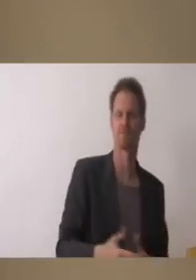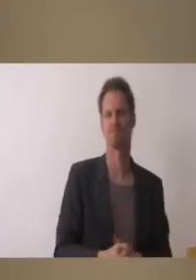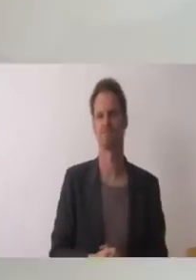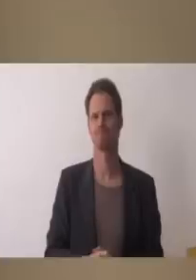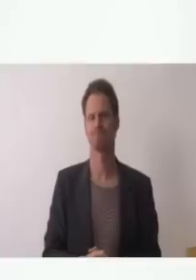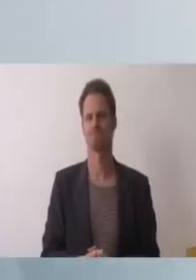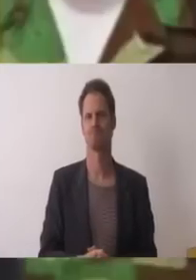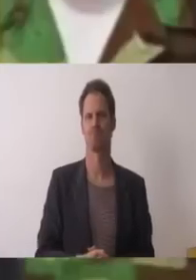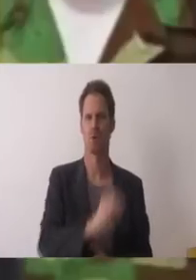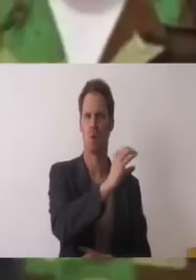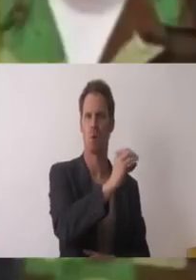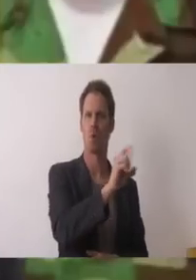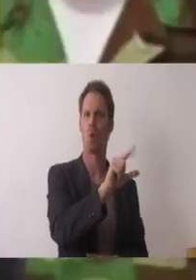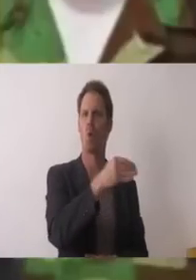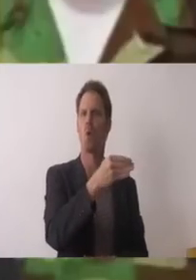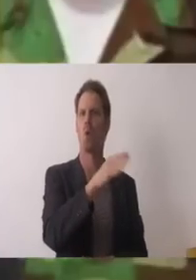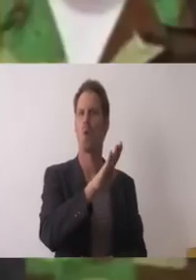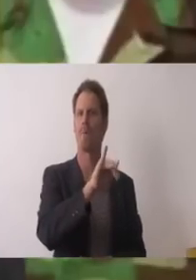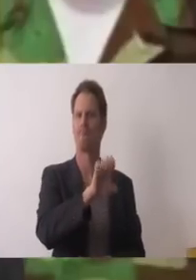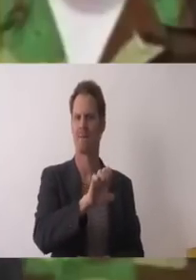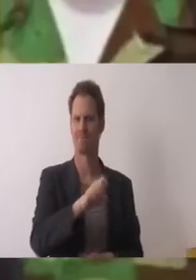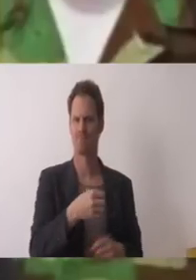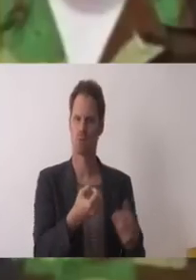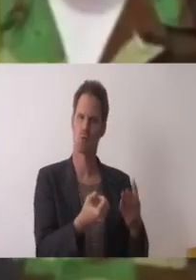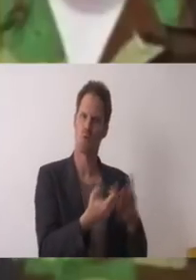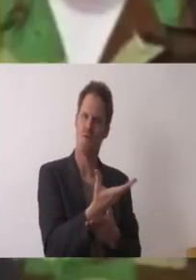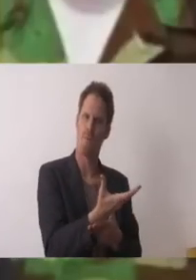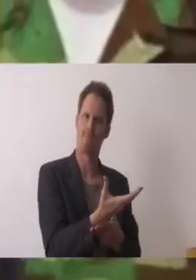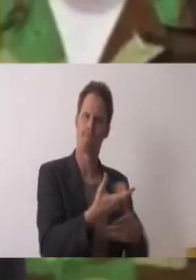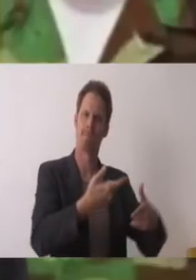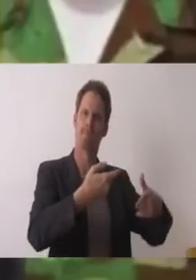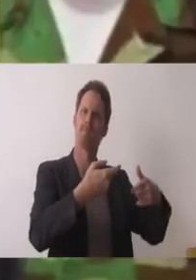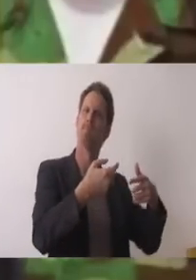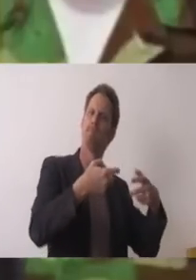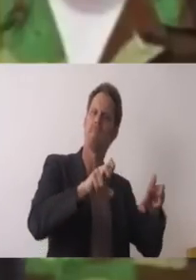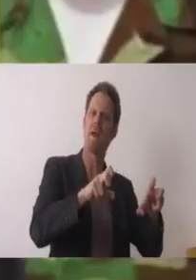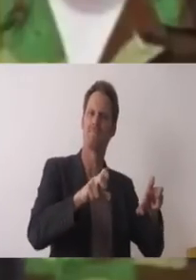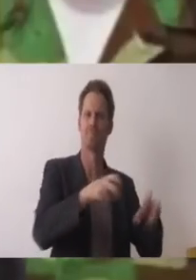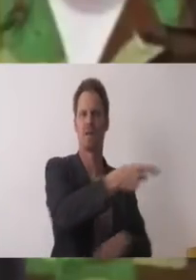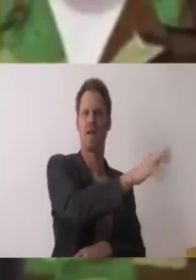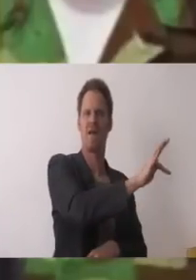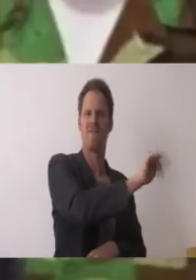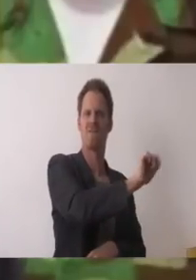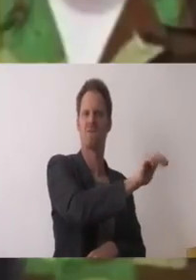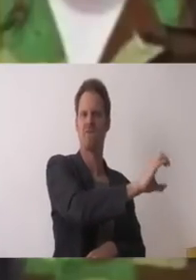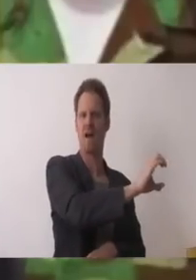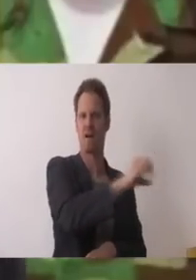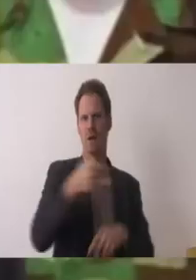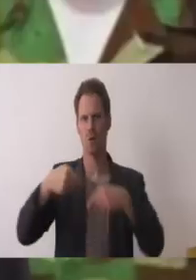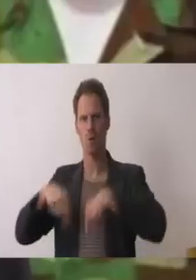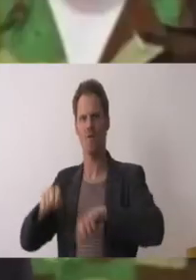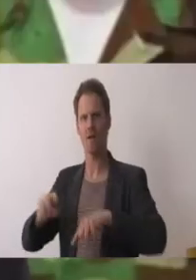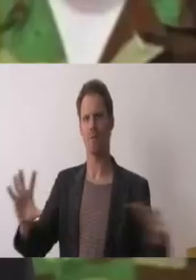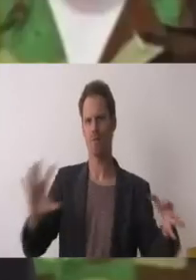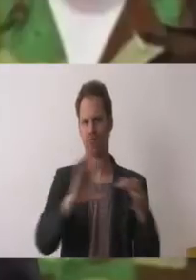David Pierce. En Colombie, un nouveau processus de paix s'est enclenché entre le nouveau gouvernement colombien et les FARC. Est-ce que cette